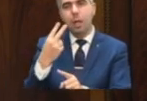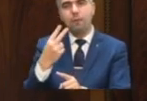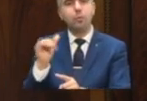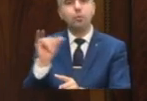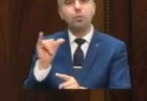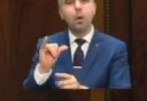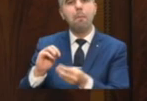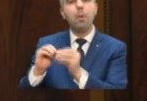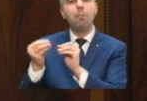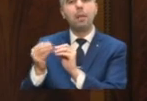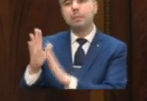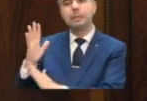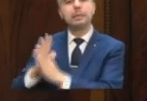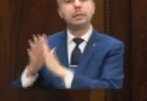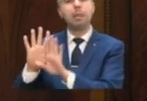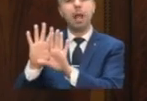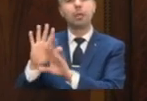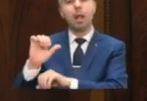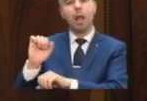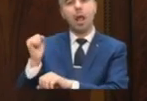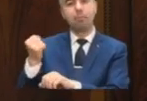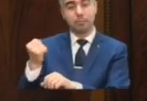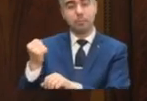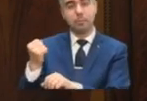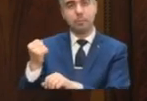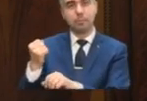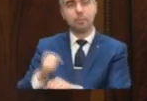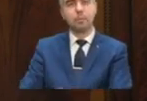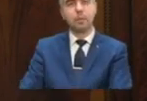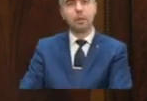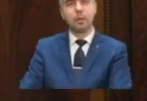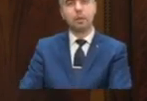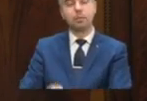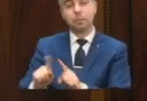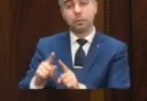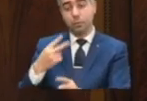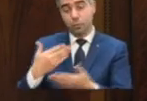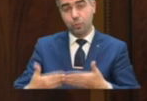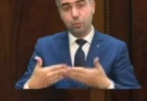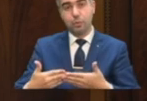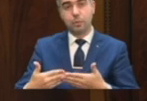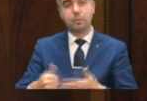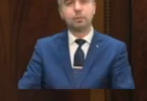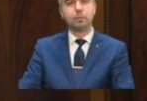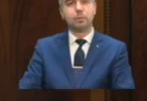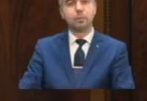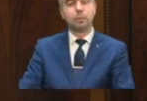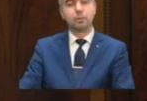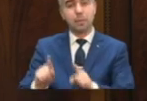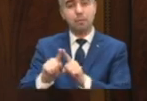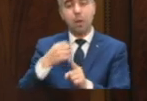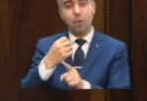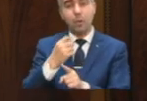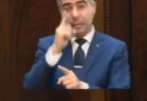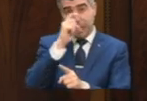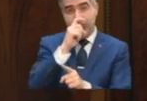من هذا الشيء اللي عشنا فيه هذه 10 سنين ولا اكثر من 10 سنين. التشخيص كيقول بان اليوم هذاك لو ديفيسيت راه